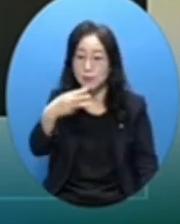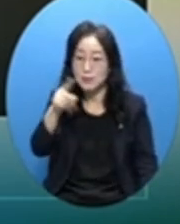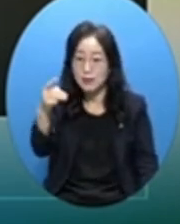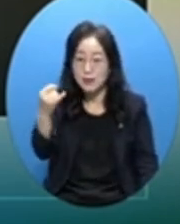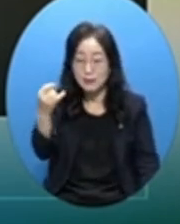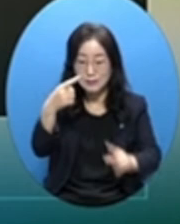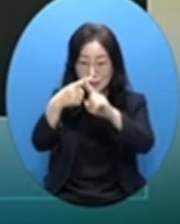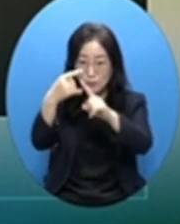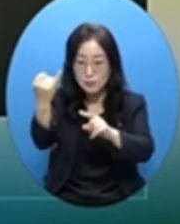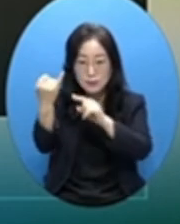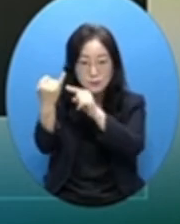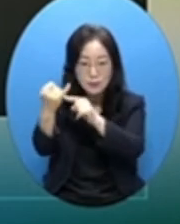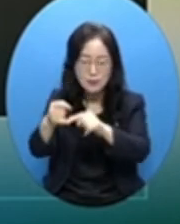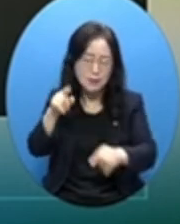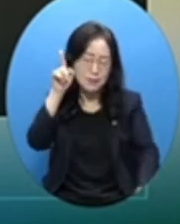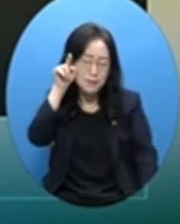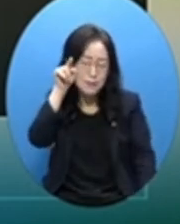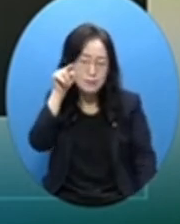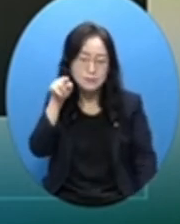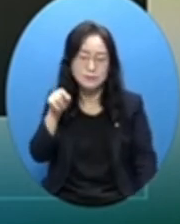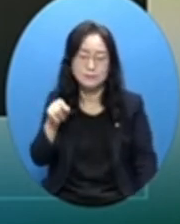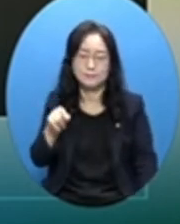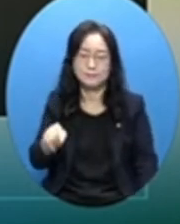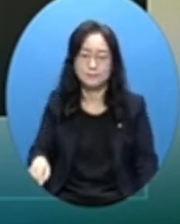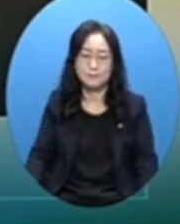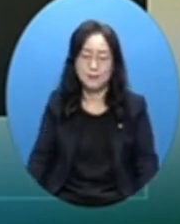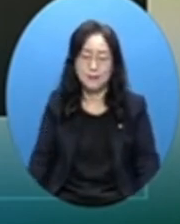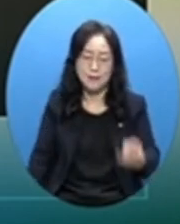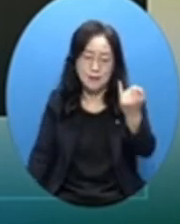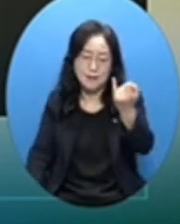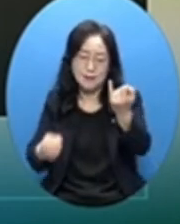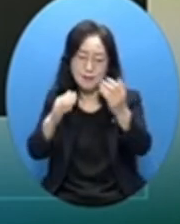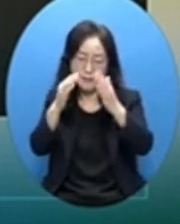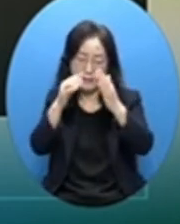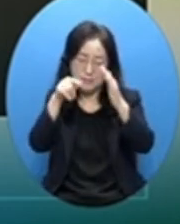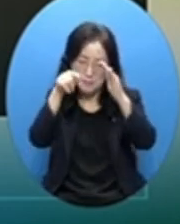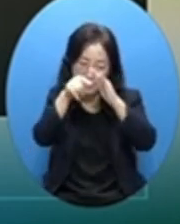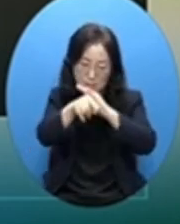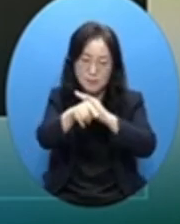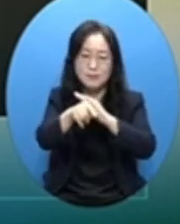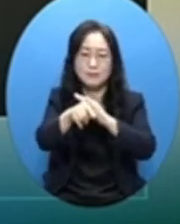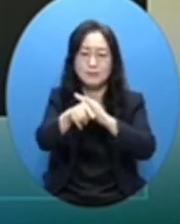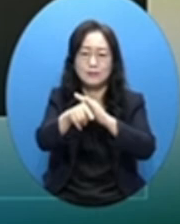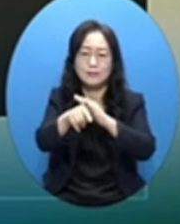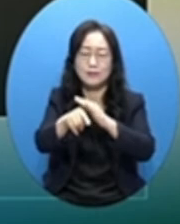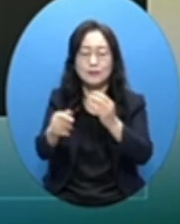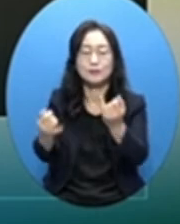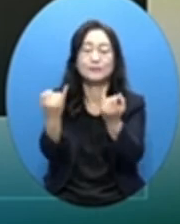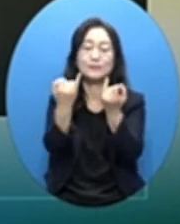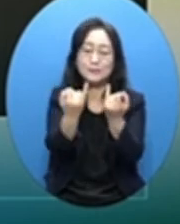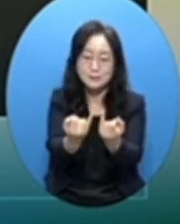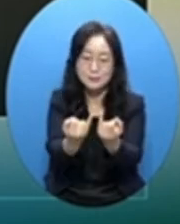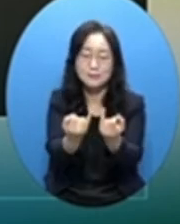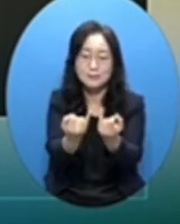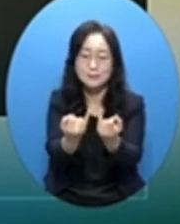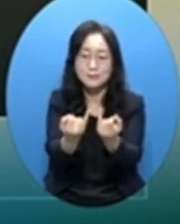로라는 매일같이 애를 찾아가서 옆에 앉아서